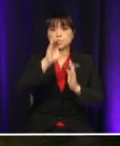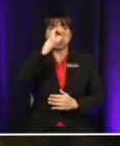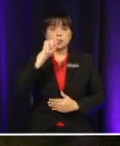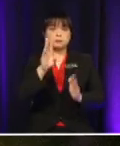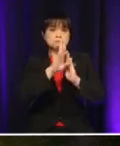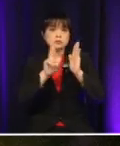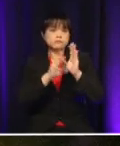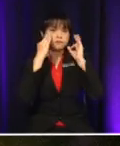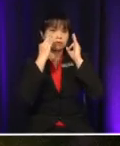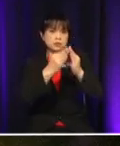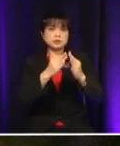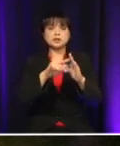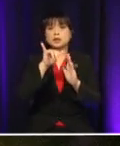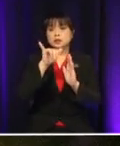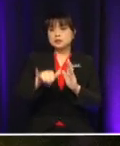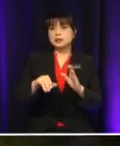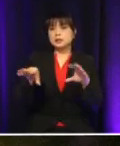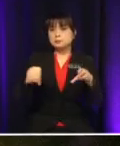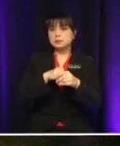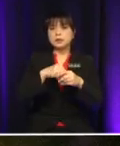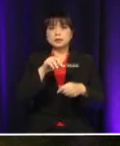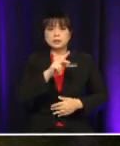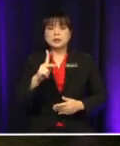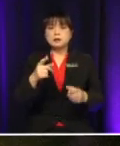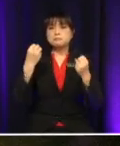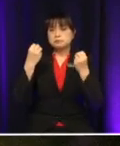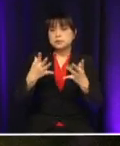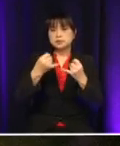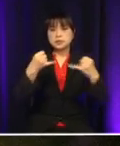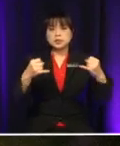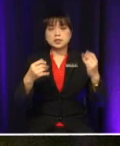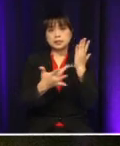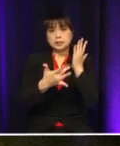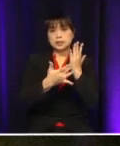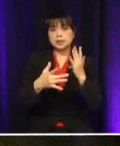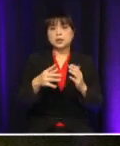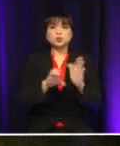dan melibatkan berbagai teknik untuk menjawab contoh